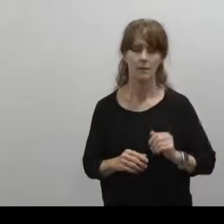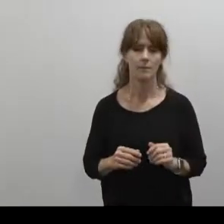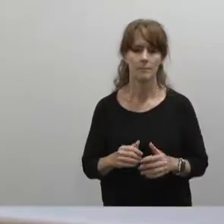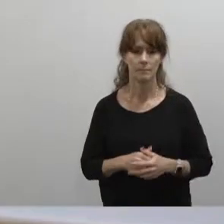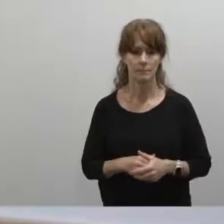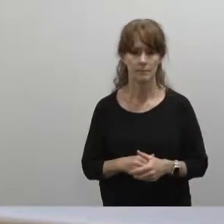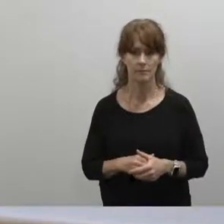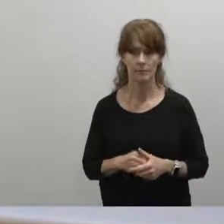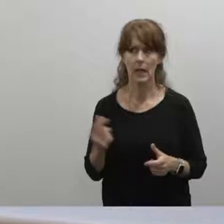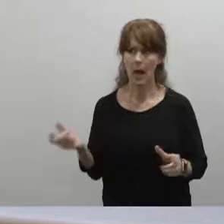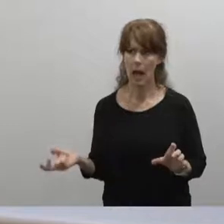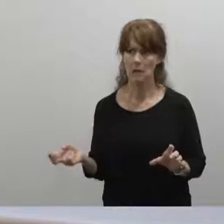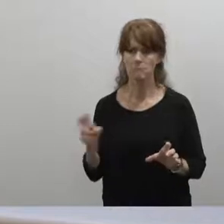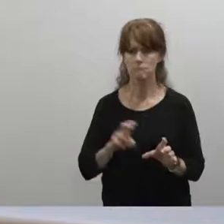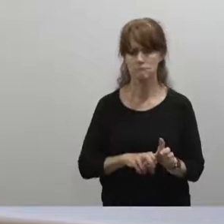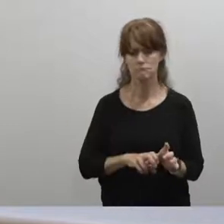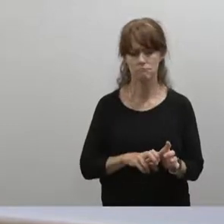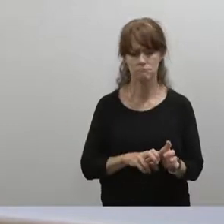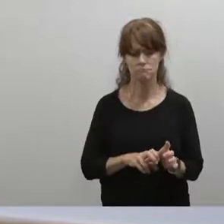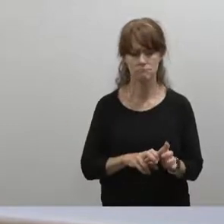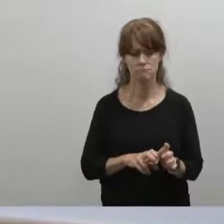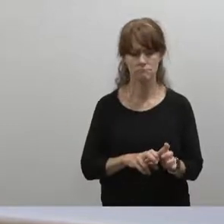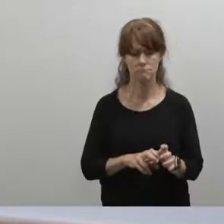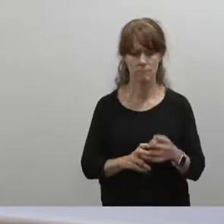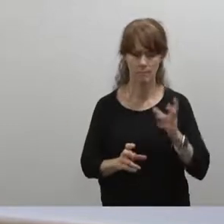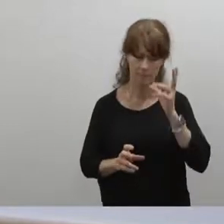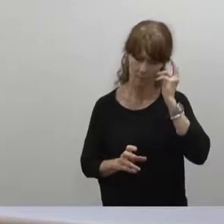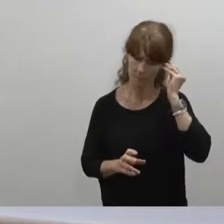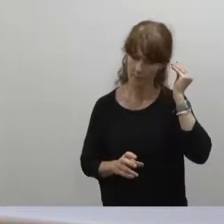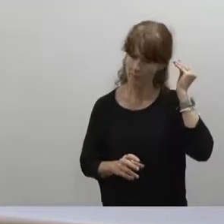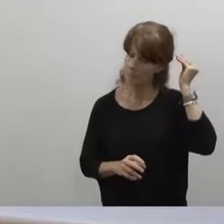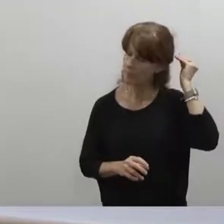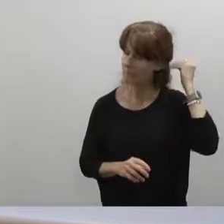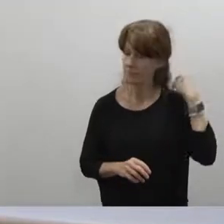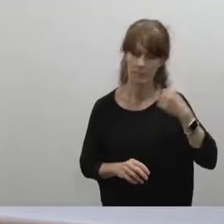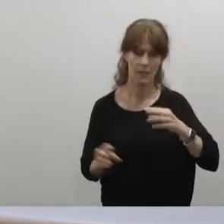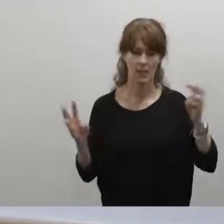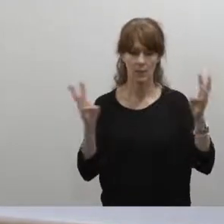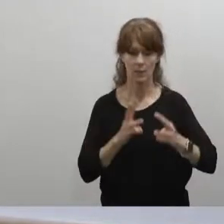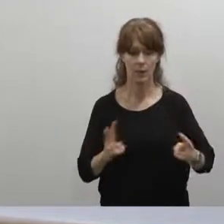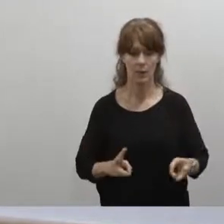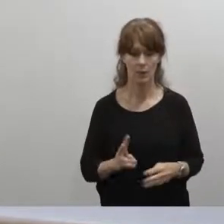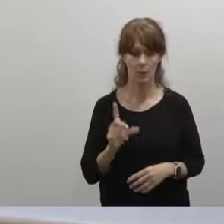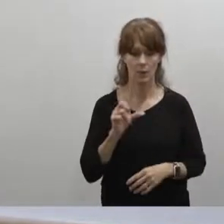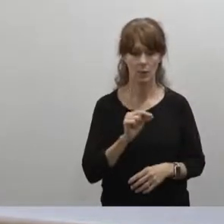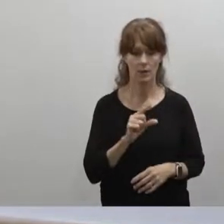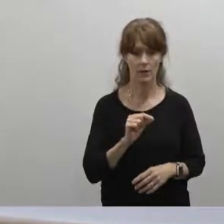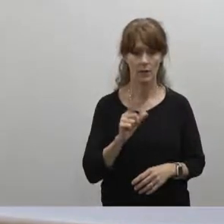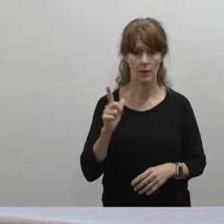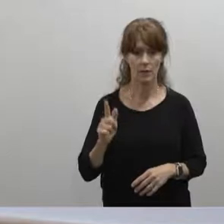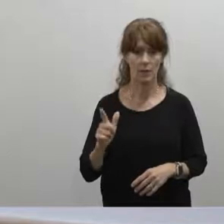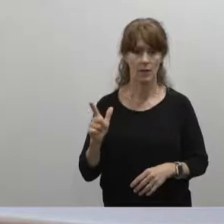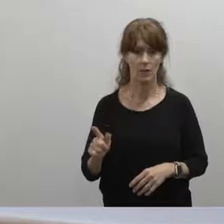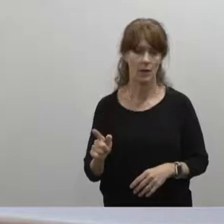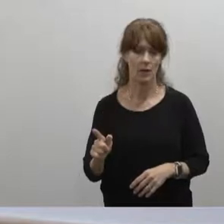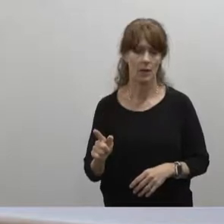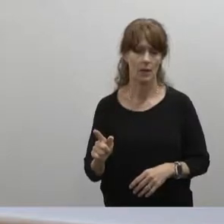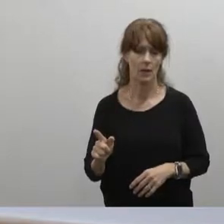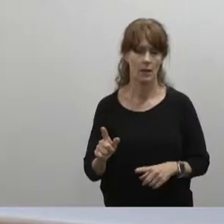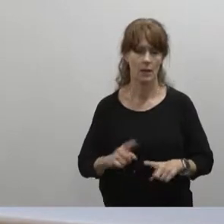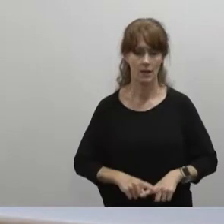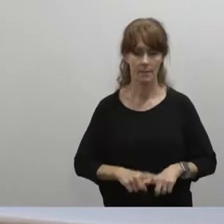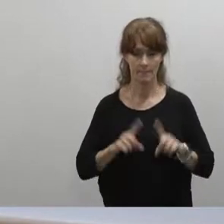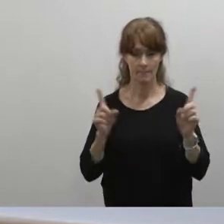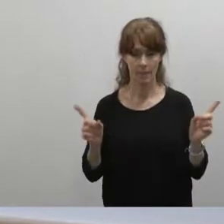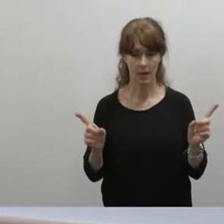cứ bê nâng khi nhóm ạch bàn châu rùm căn mục đồng này nở lại tê khi nhóm châu căn mục đồng này nở ra đâu rồi nghĩa